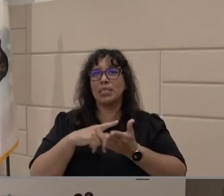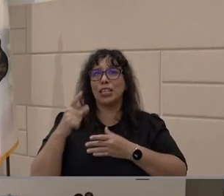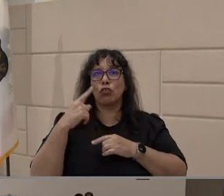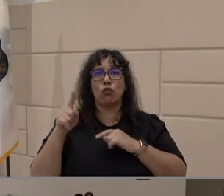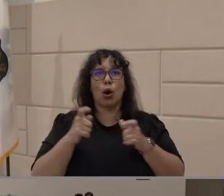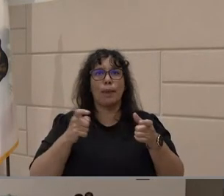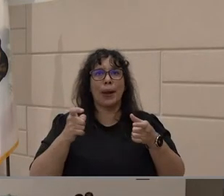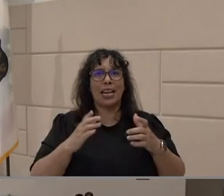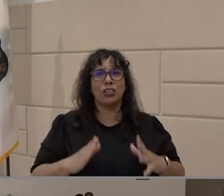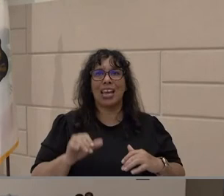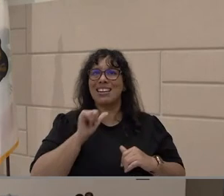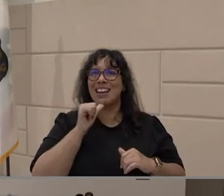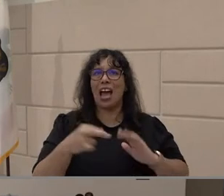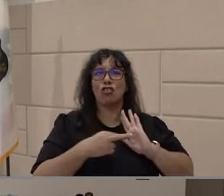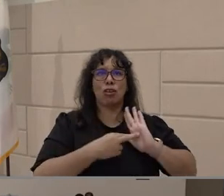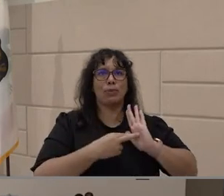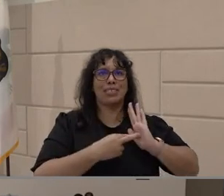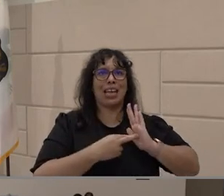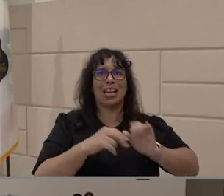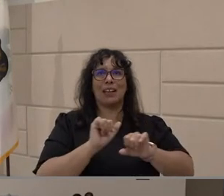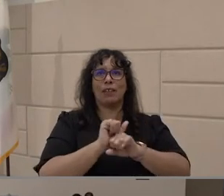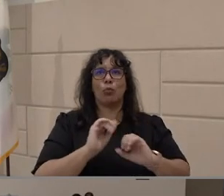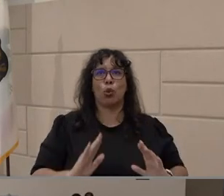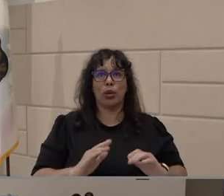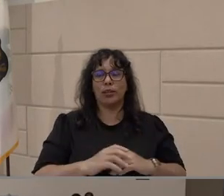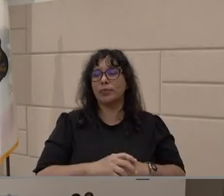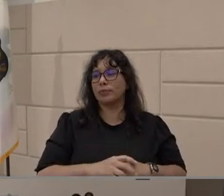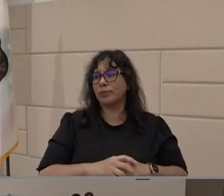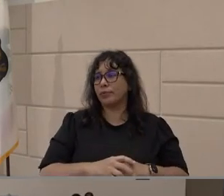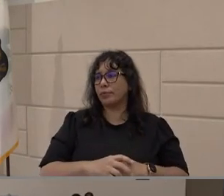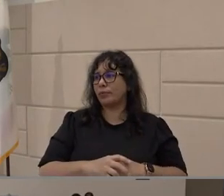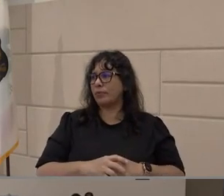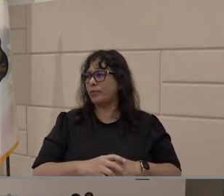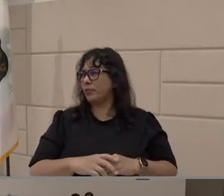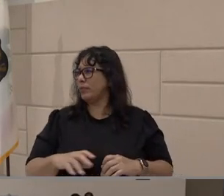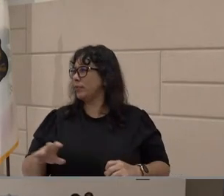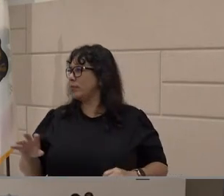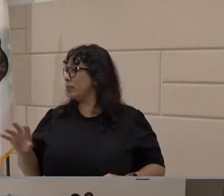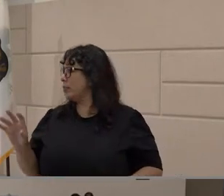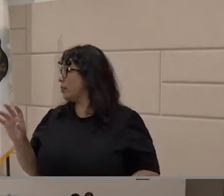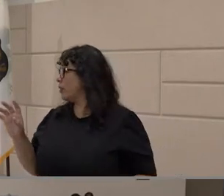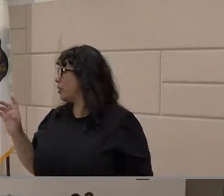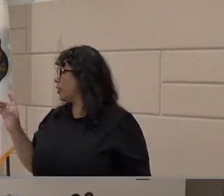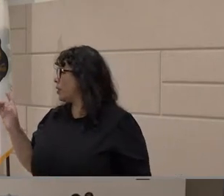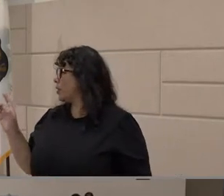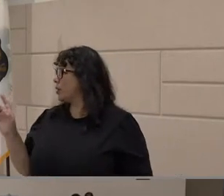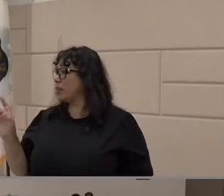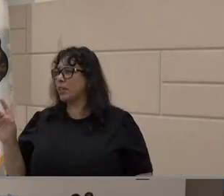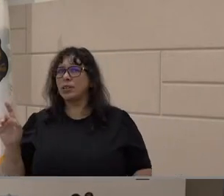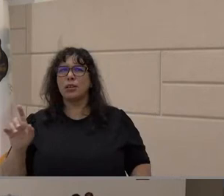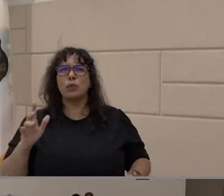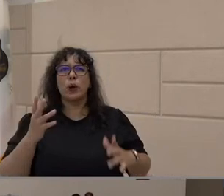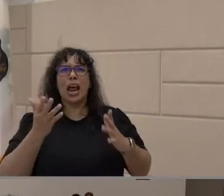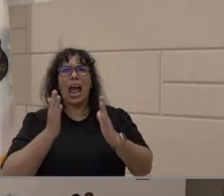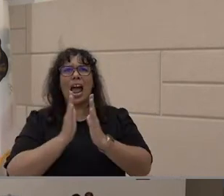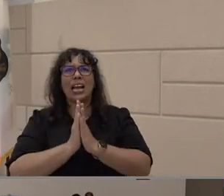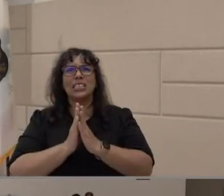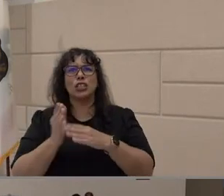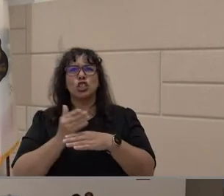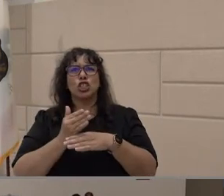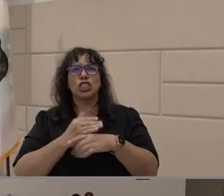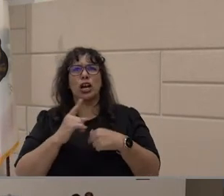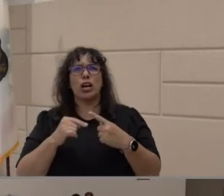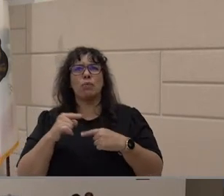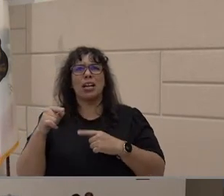0នៃ JP បុគ្គលធ្វើការដែលមានអំណាចអត់មានអ្នកតំណាង